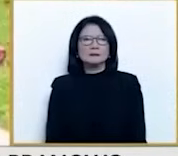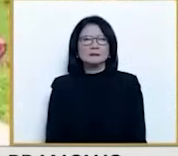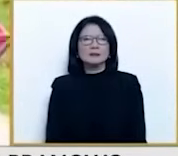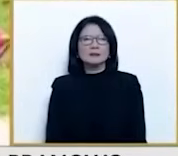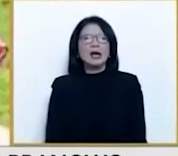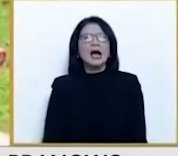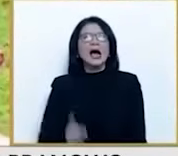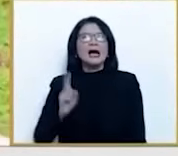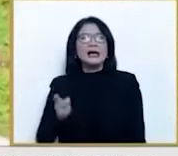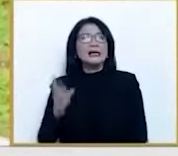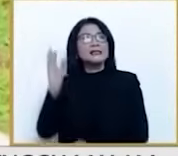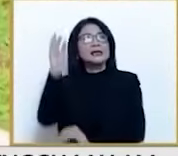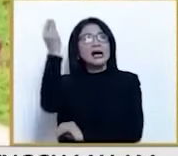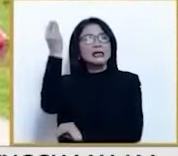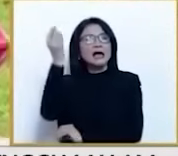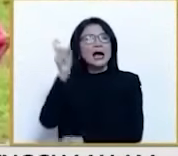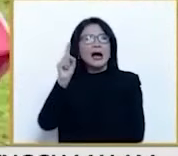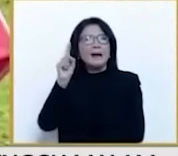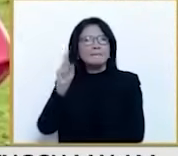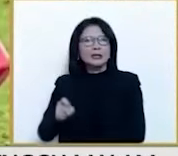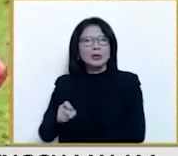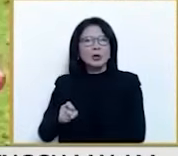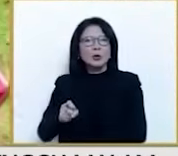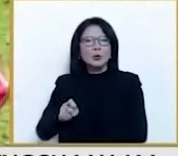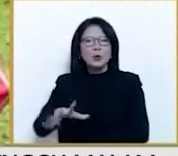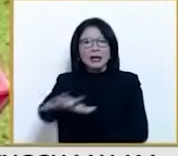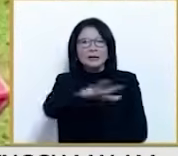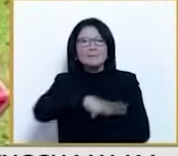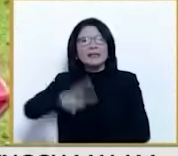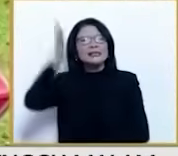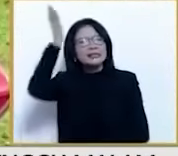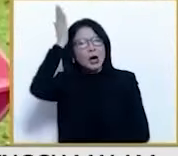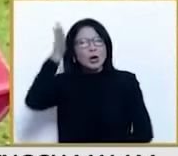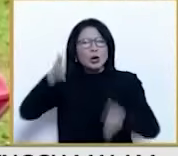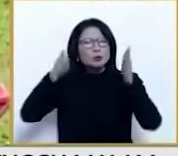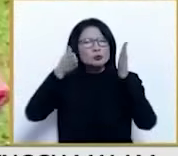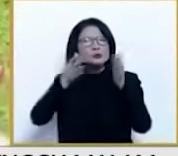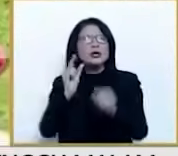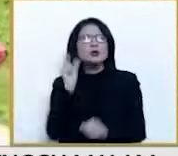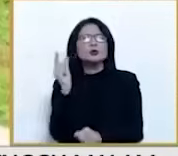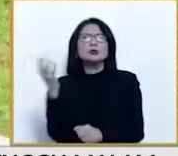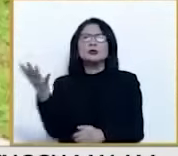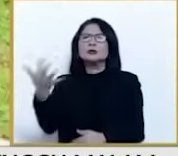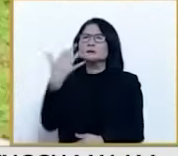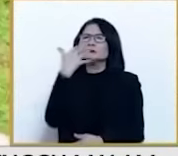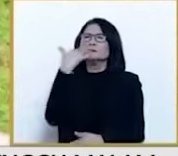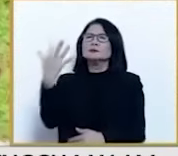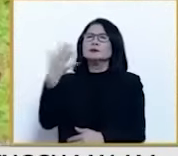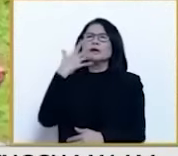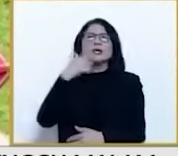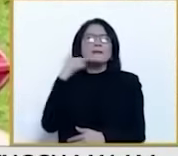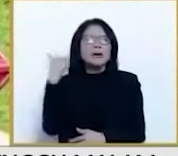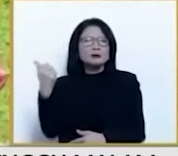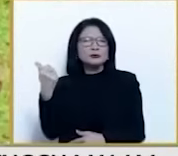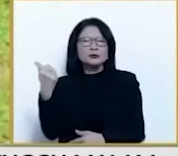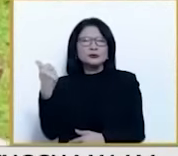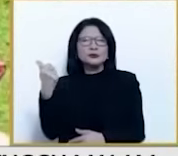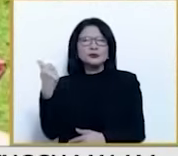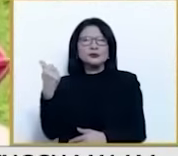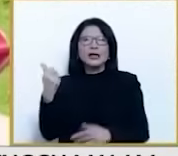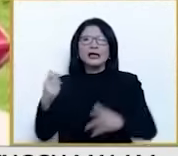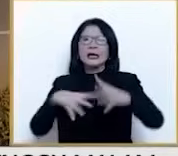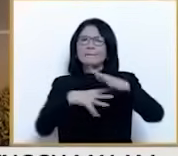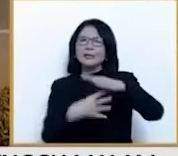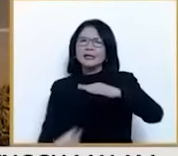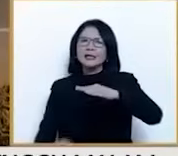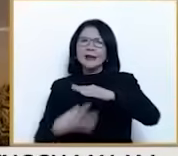Karena Jakarta perlu lahan hijau, terutama untuk udara yang segar, juga penyerapan air